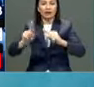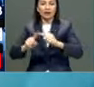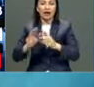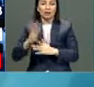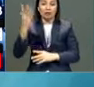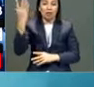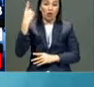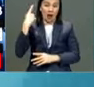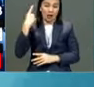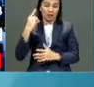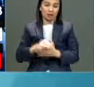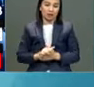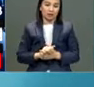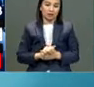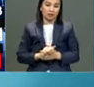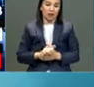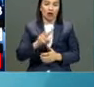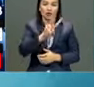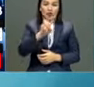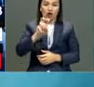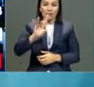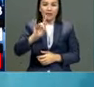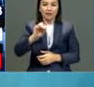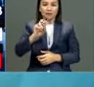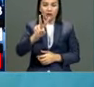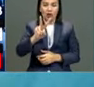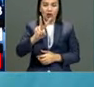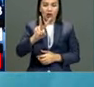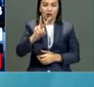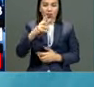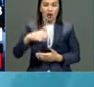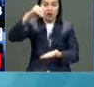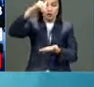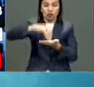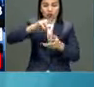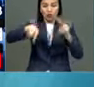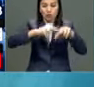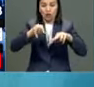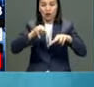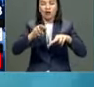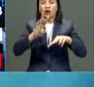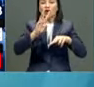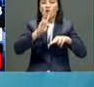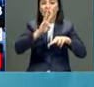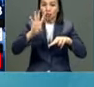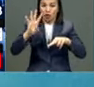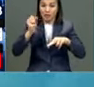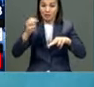มีเพื่อนโทษจำนวนหน่วยตรวจเนี่ยจุดตรวจของโควิชเมื่อวานนี้นะครับ282จุดจุดตรวจเคอร์ฟิวอีก 619